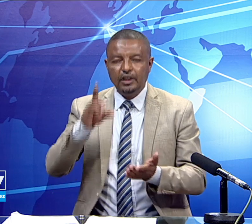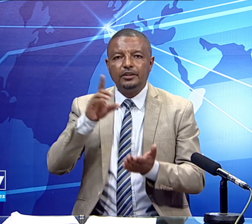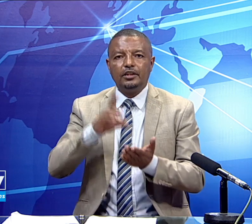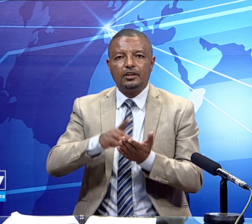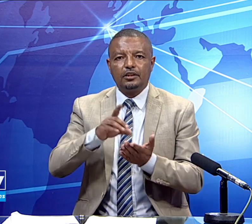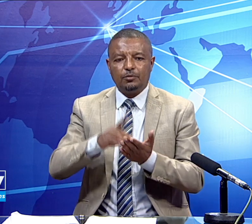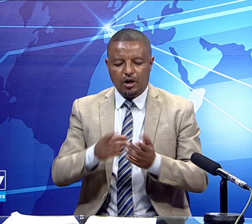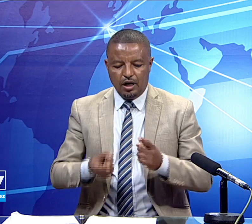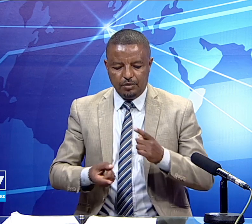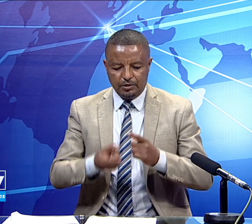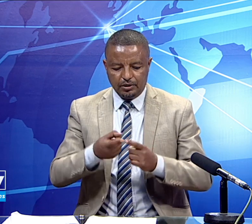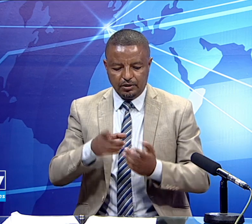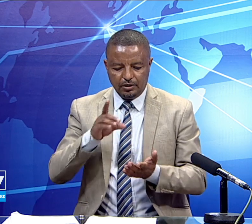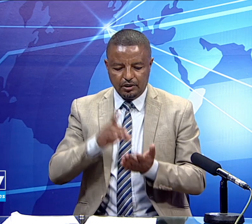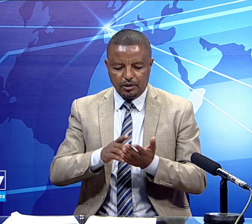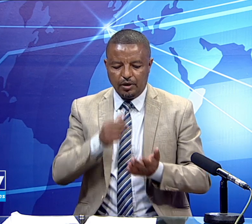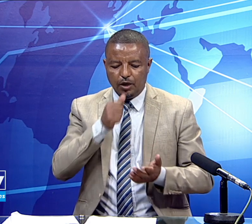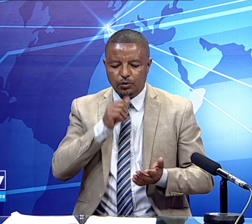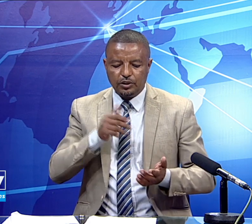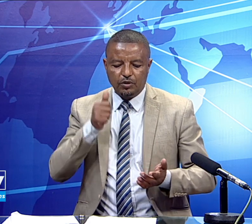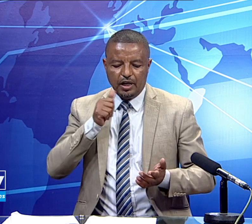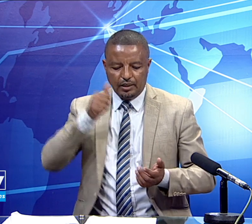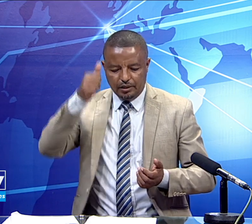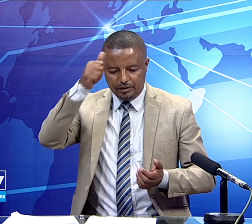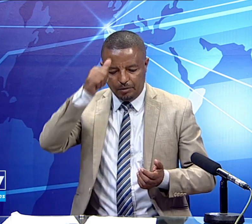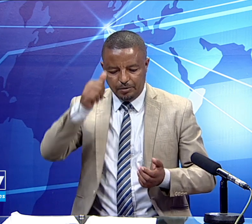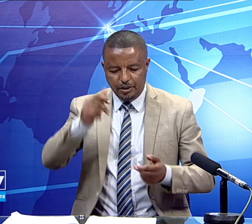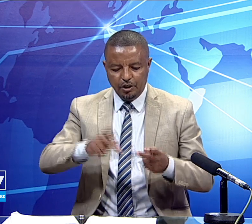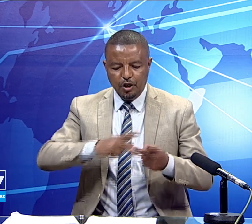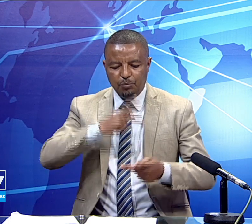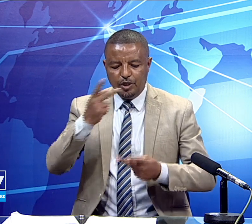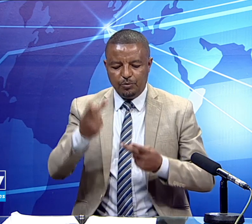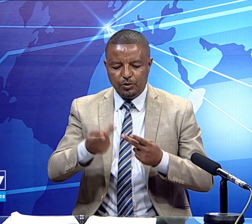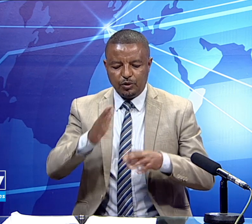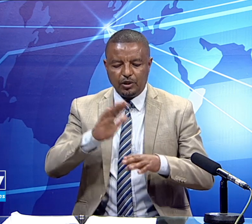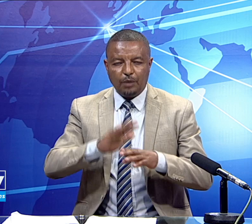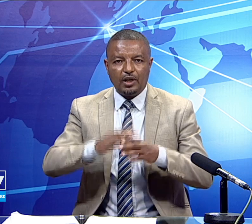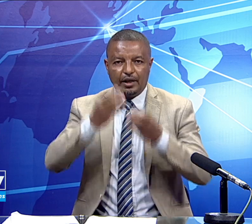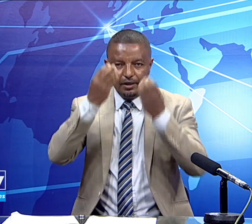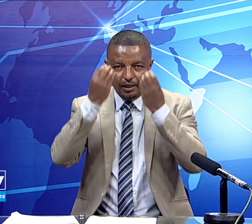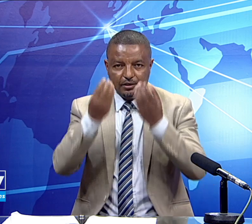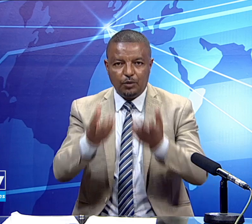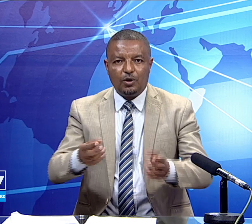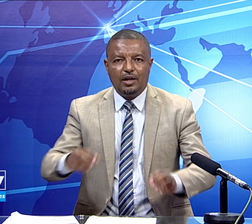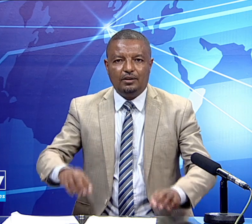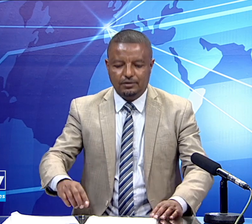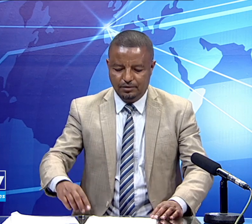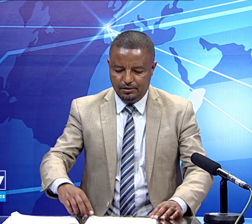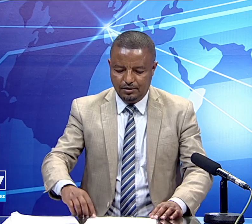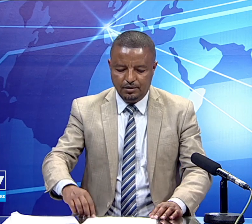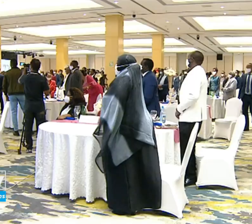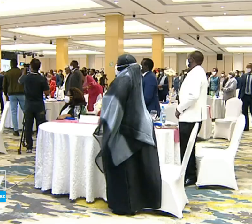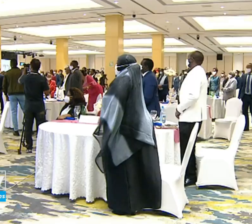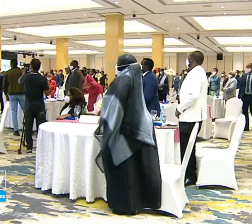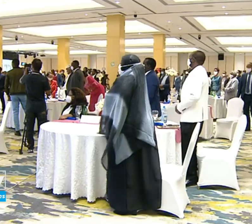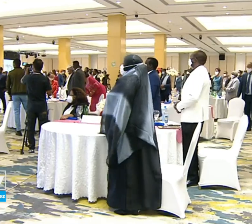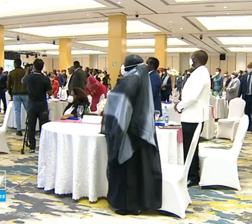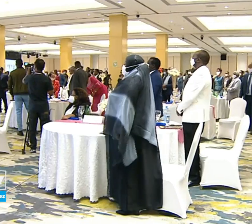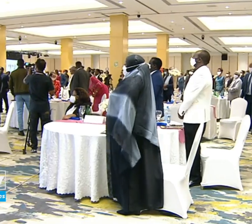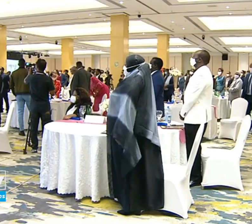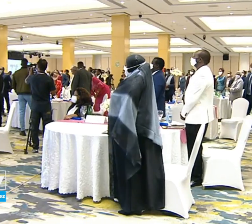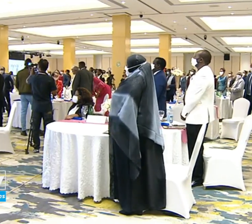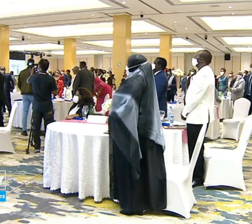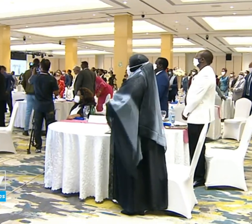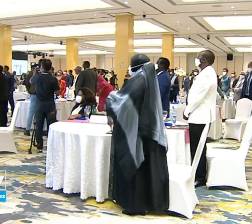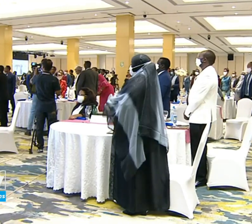መወሰኑን የከተማዋ ምክትል ከንቲባ ወይዘሮ አዳነች አበቤ በፕሮግራሙ ላይ አስታውቋል።